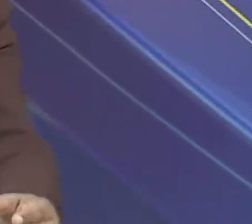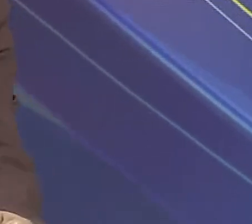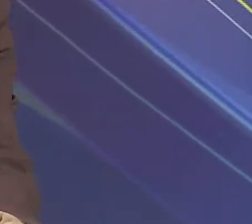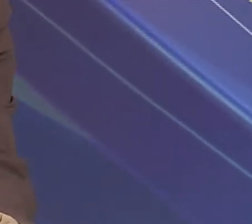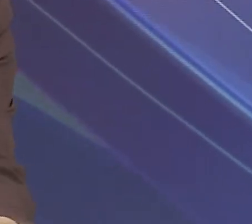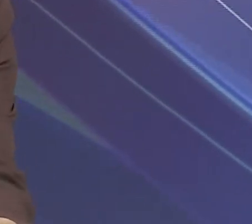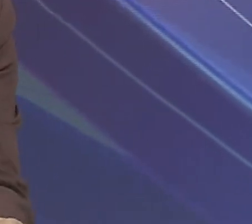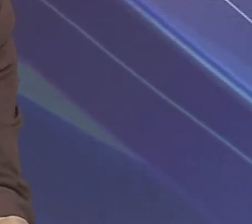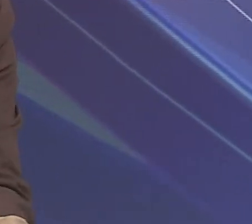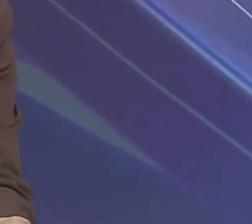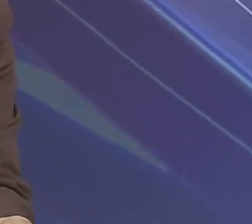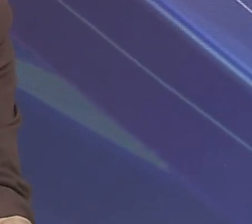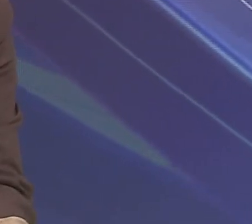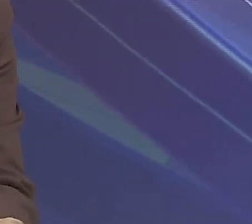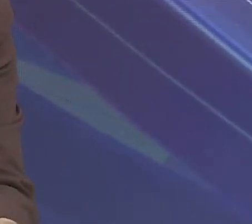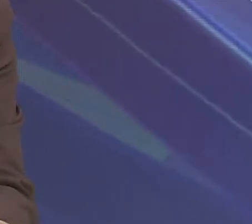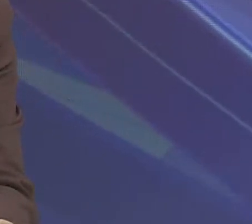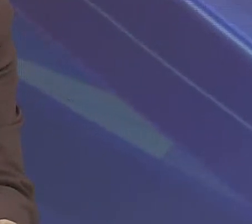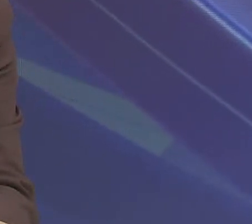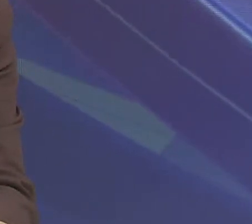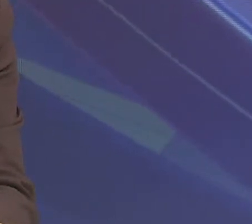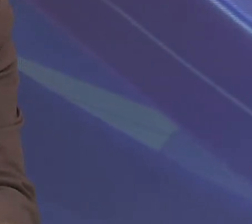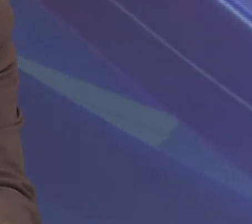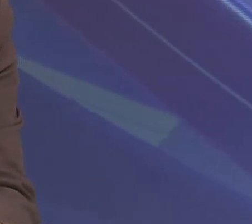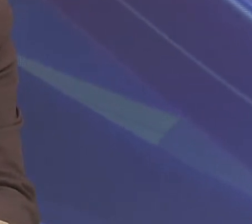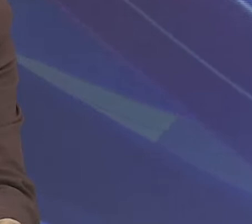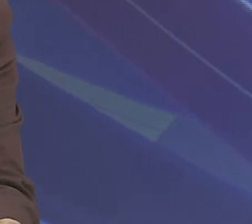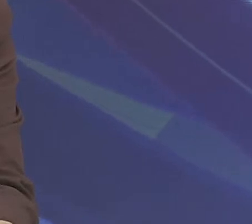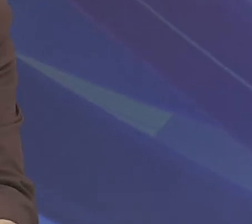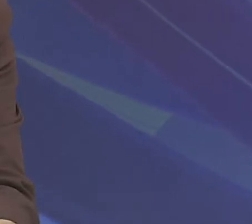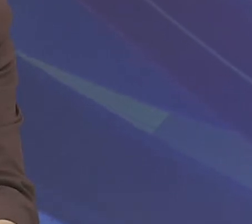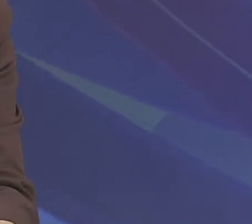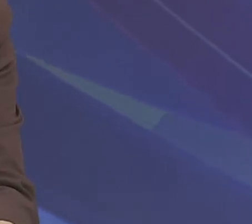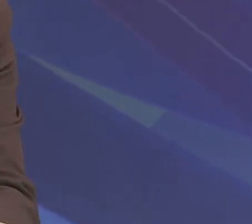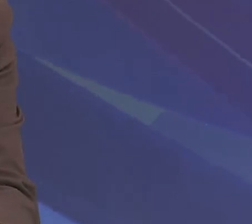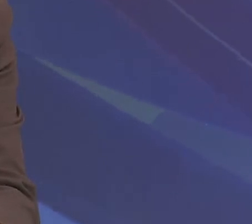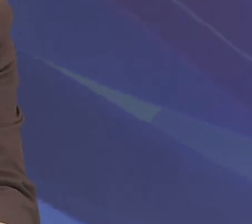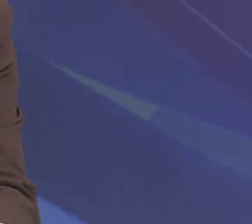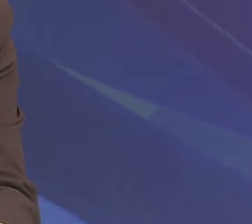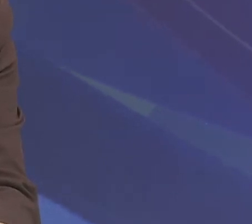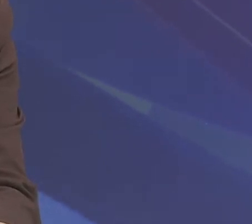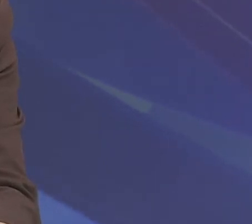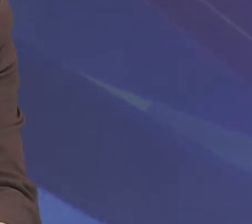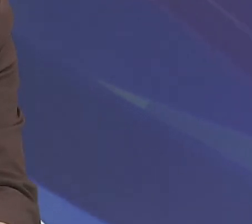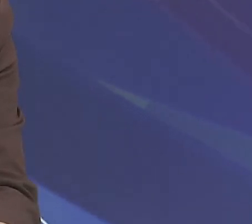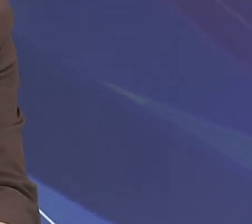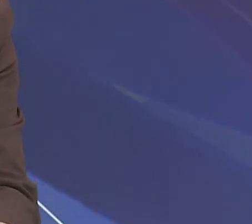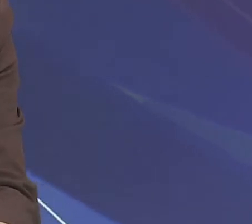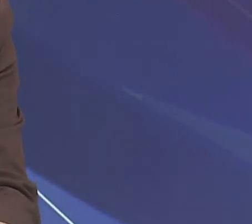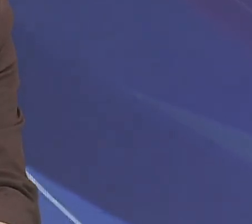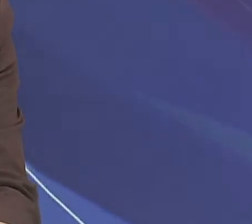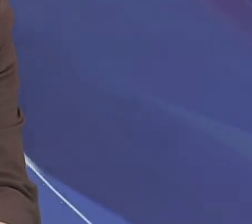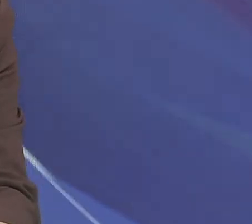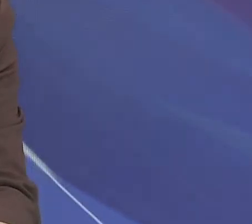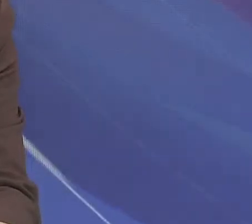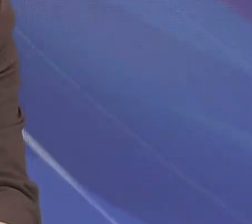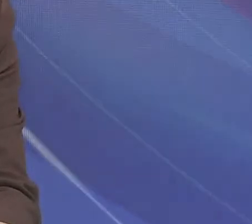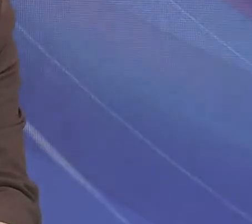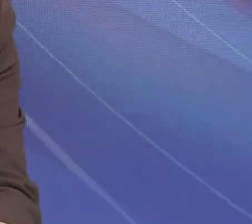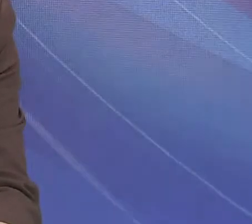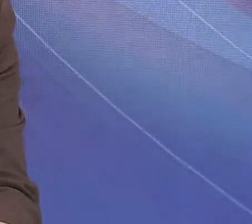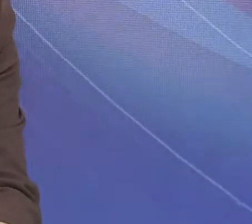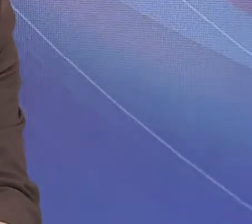अकाली नेता हैं उनके लिए भी श्रद्धांजलि दी गई तो इस पेशकश में इतना ही लेकिन दीदी न्यूज़ पर खबर और कार्यक्रमों का सिलसिला